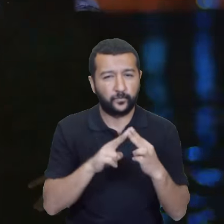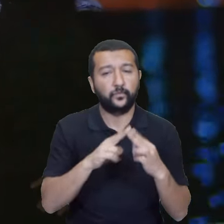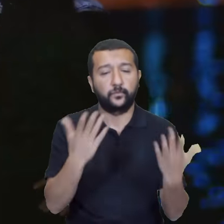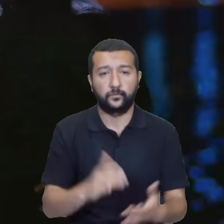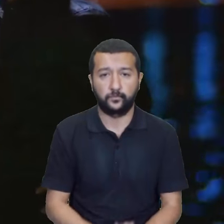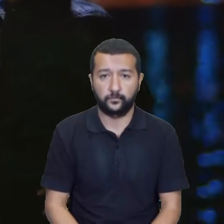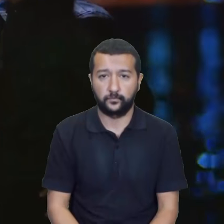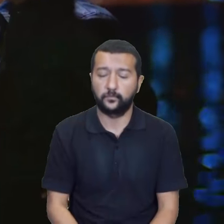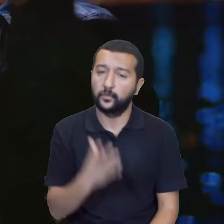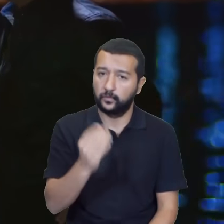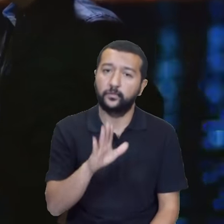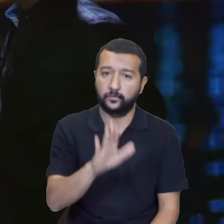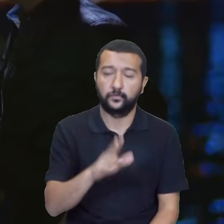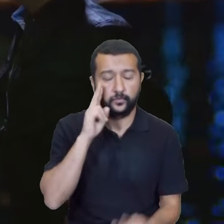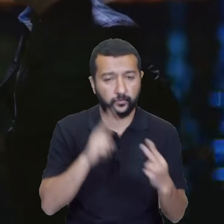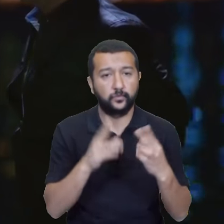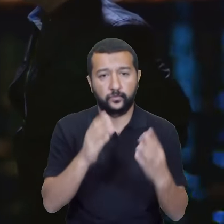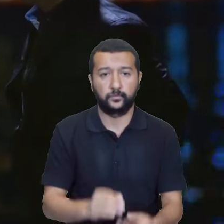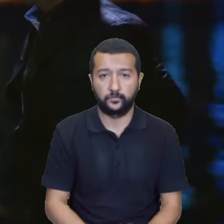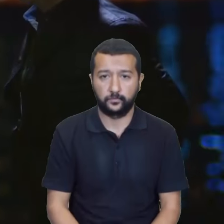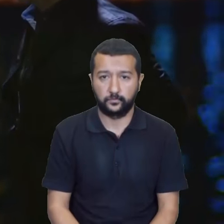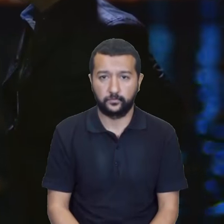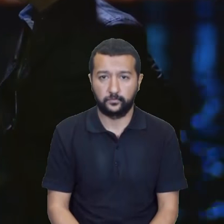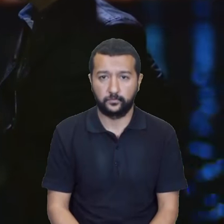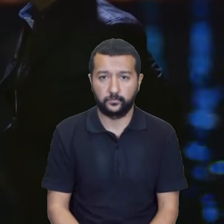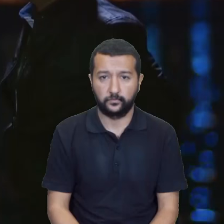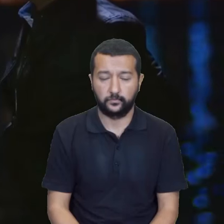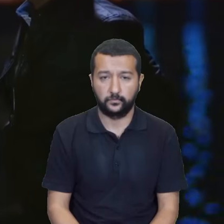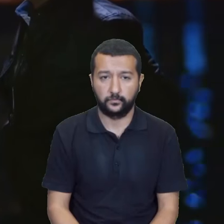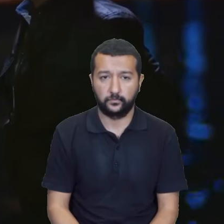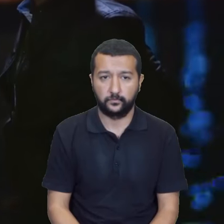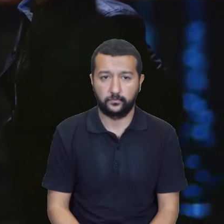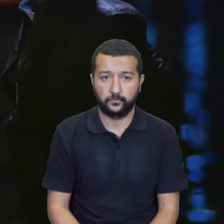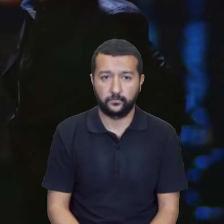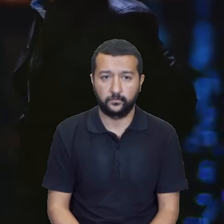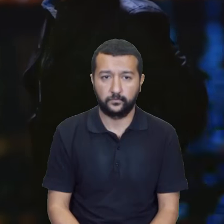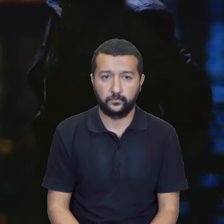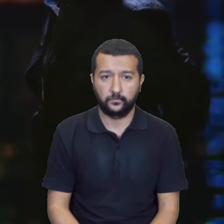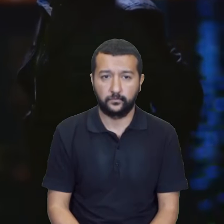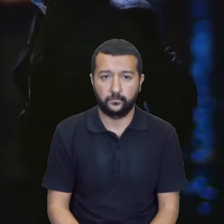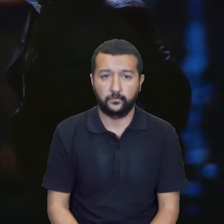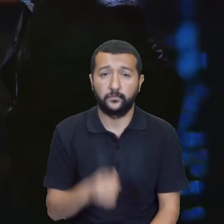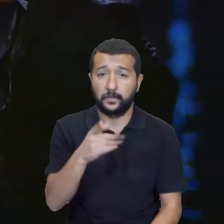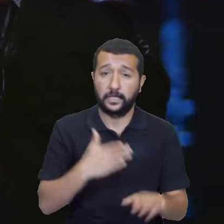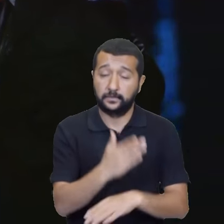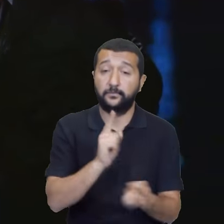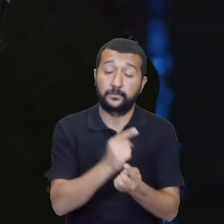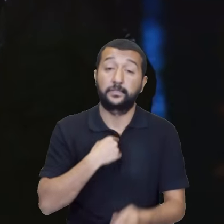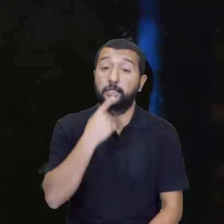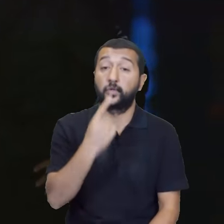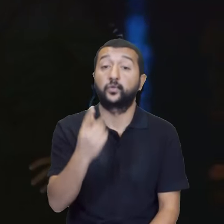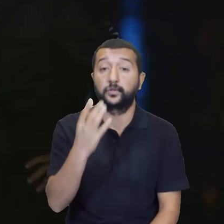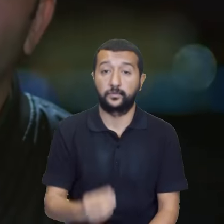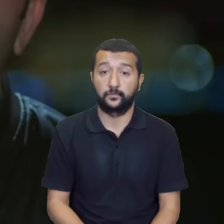Görüşürüz. Tamam. Görüşürüz. Giderken içinde kaldı, döndü. Aslında ben sana bir şey